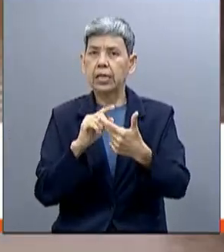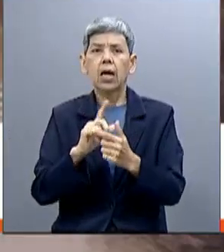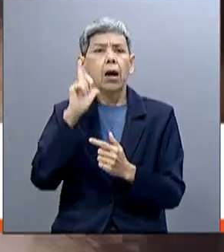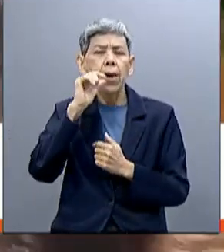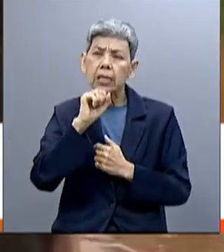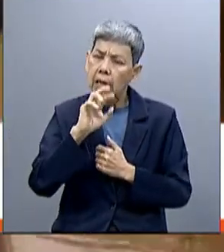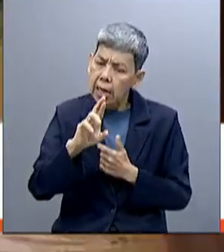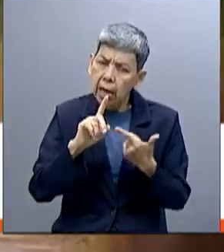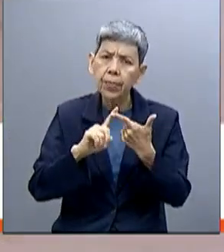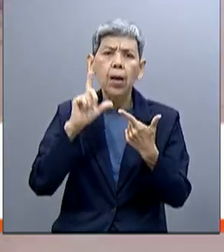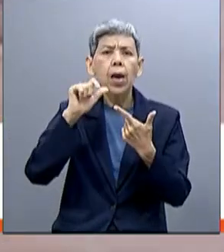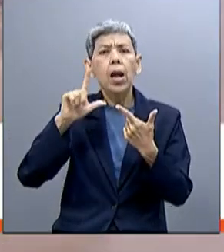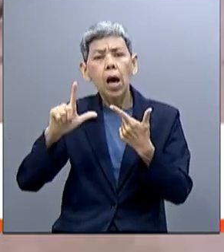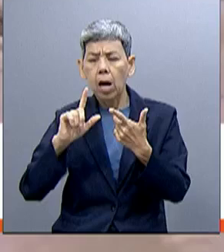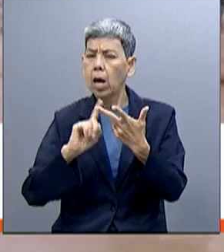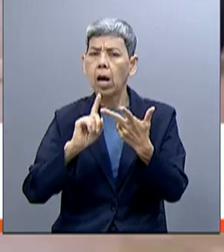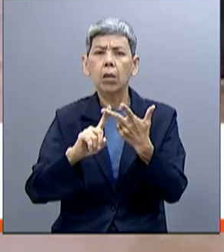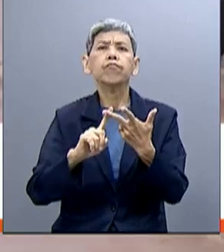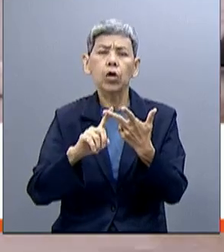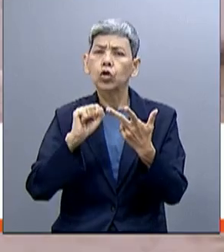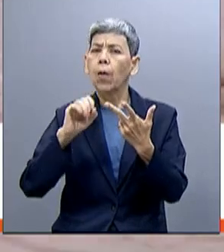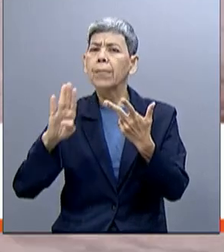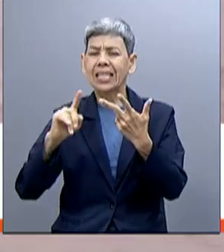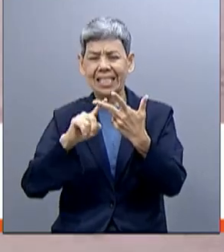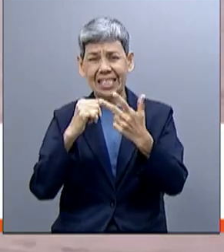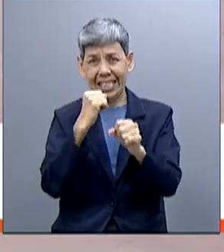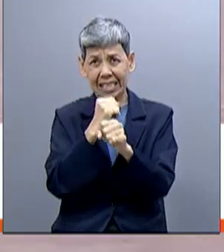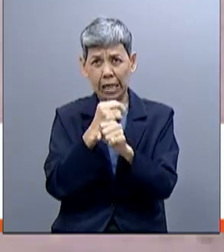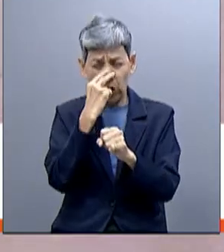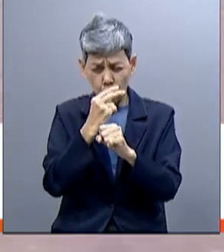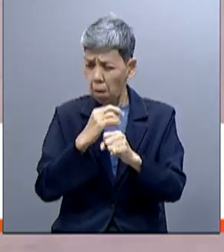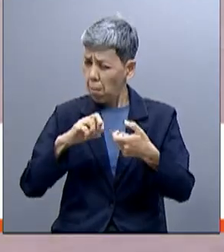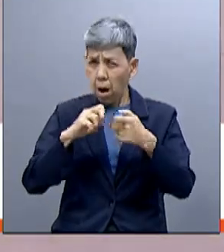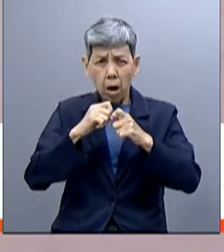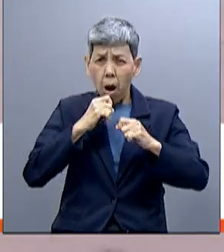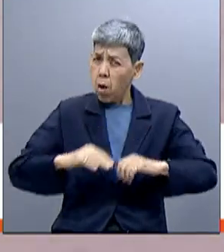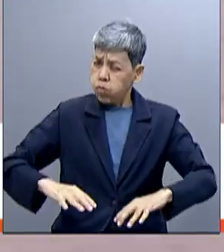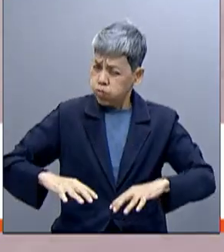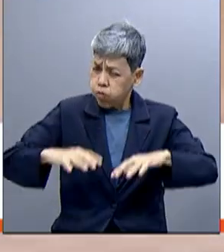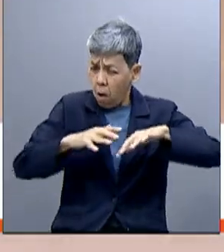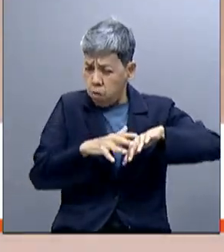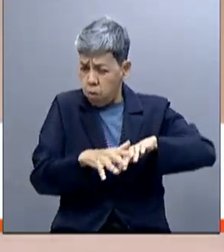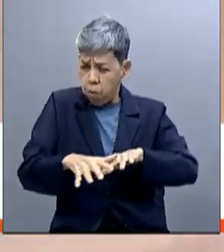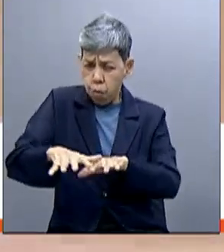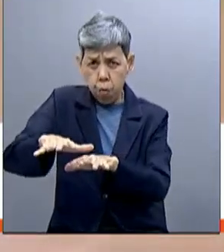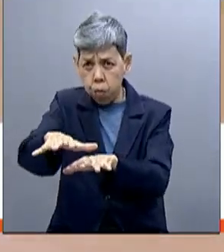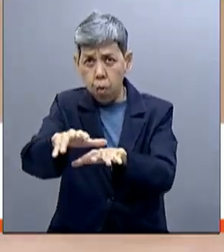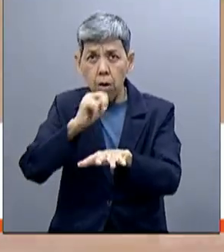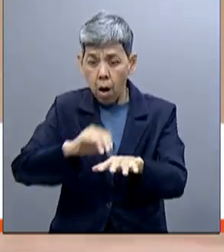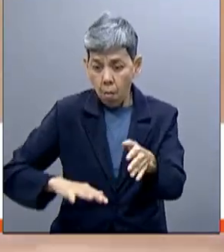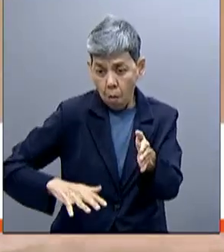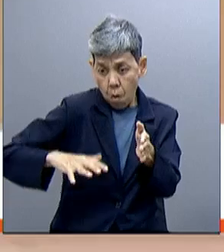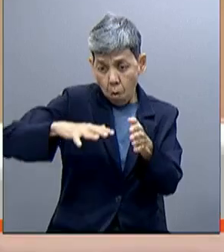รียงแม่ลาน้อยและที่ศพเมยให้ต้องเตรียมรับมือสถานการณ์น้ำป่าไหลหลากน้ำเอ่อล้น